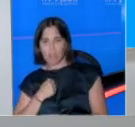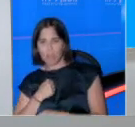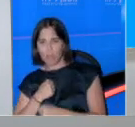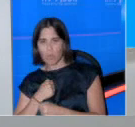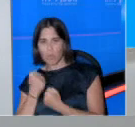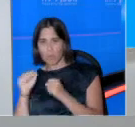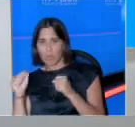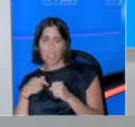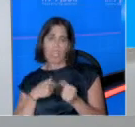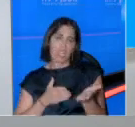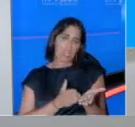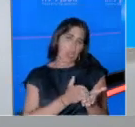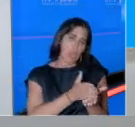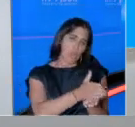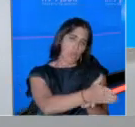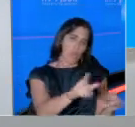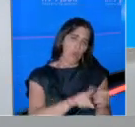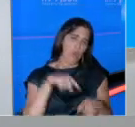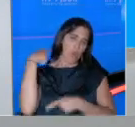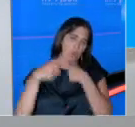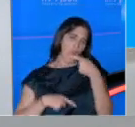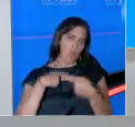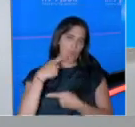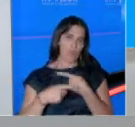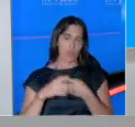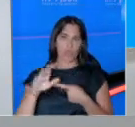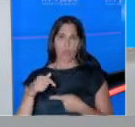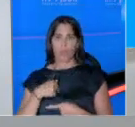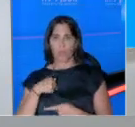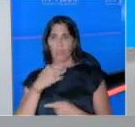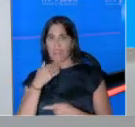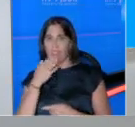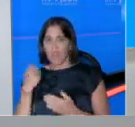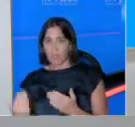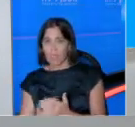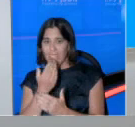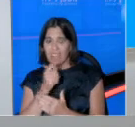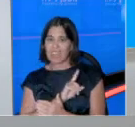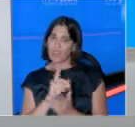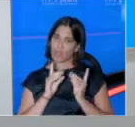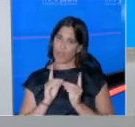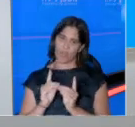כמו שהיה כל הזמן, כמו מבן גוריון היה סטטוס. אגף יהדות מתחדשת, זאת לא